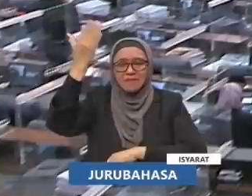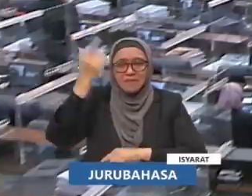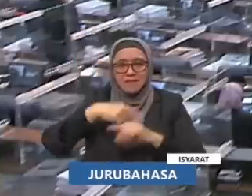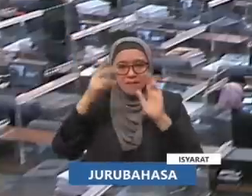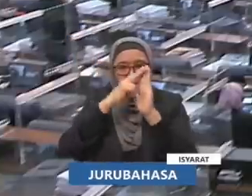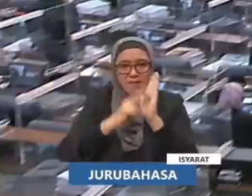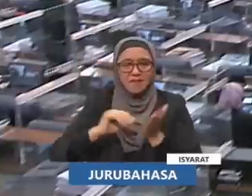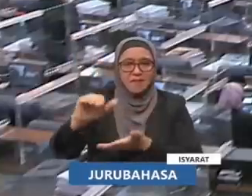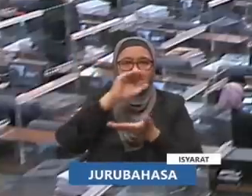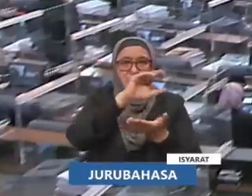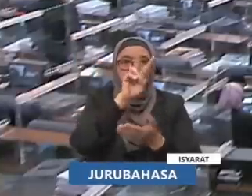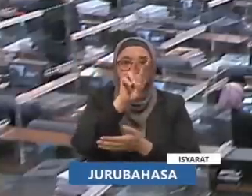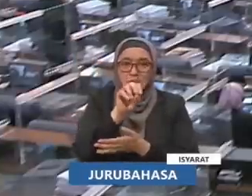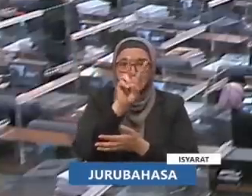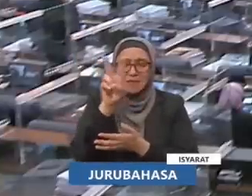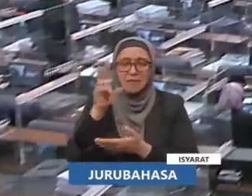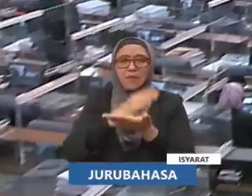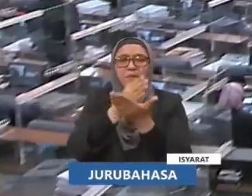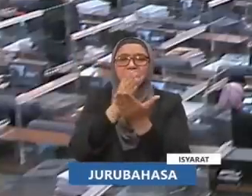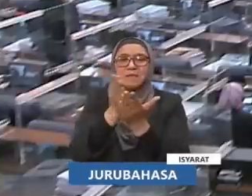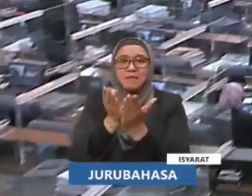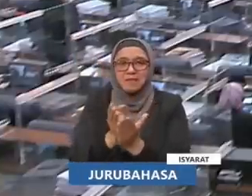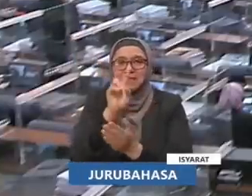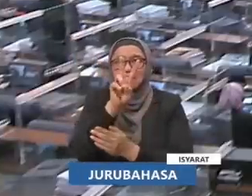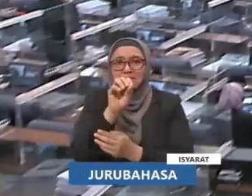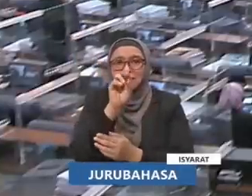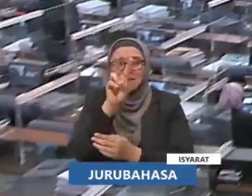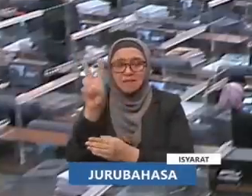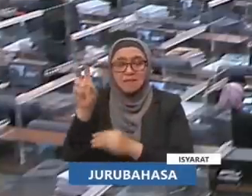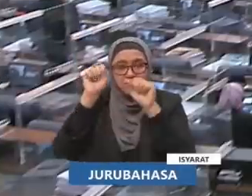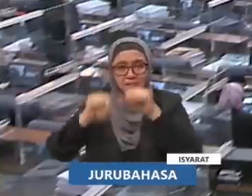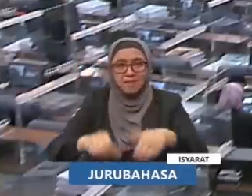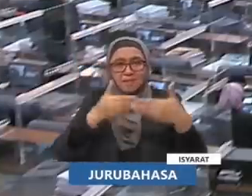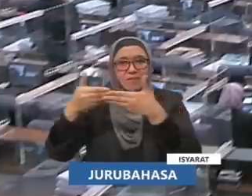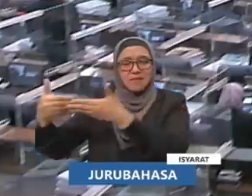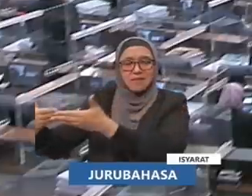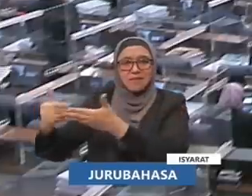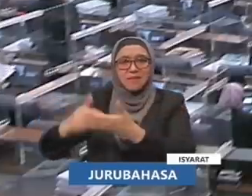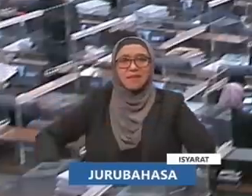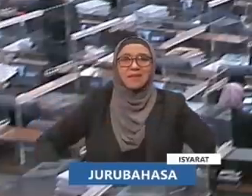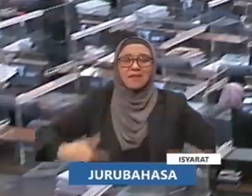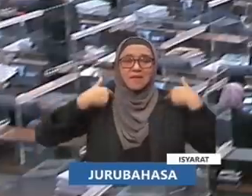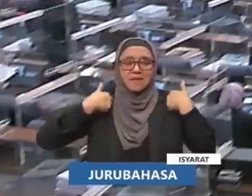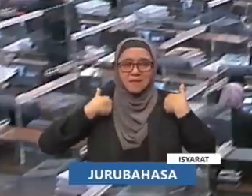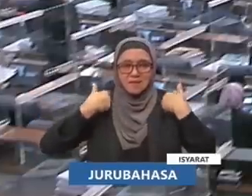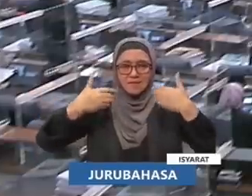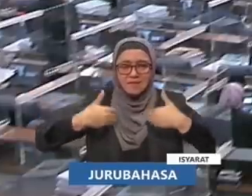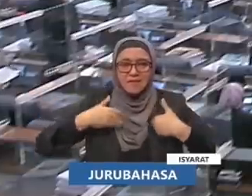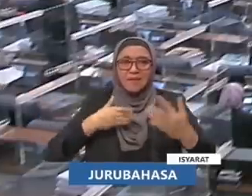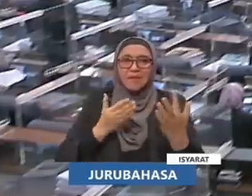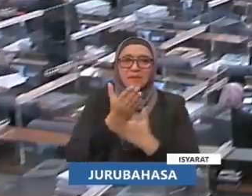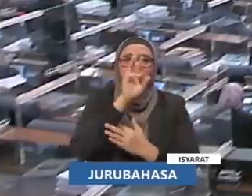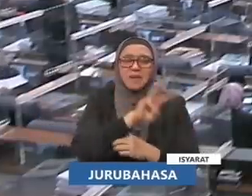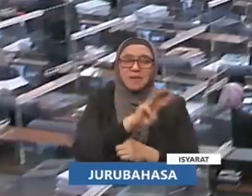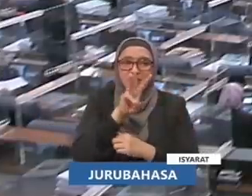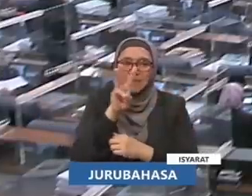into rural areas, termasuk Pasir Salak. Jangan tumpukan projek-projek baru di kawasan-kawasan dan negeri